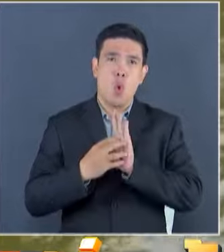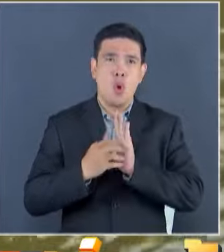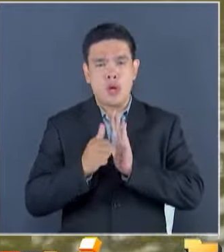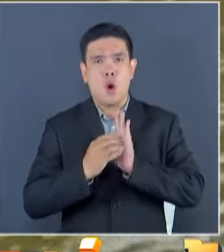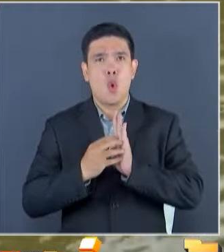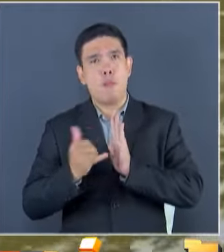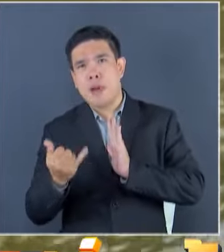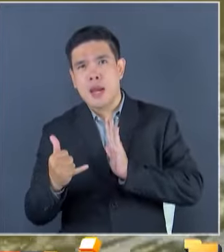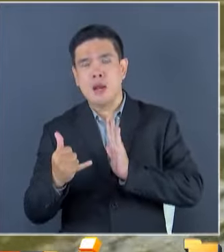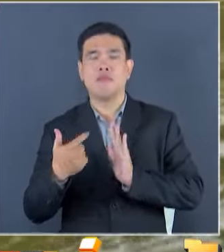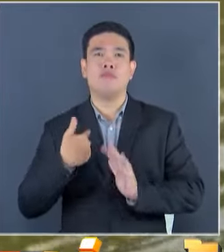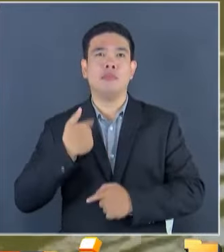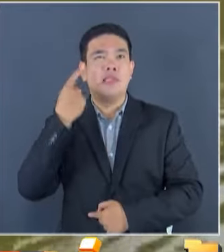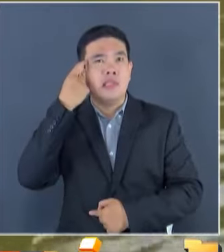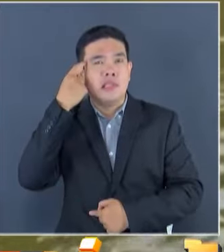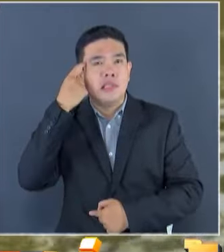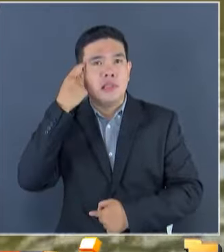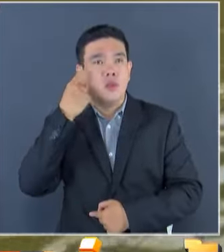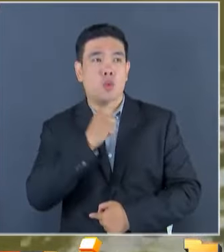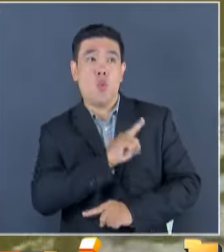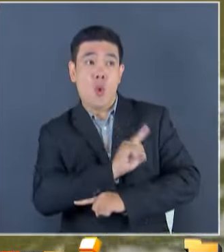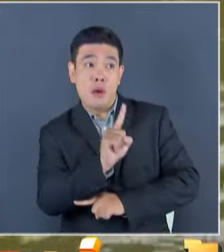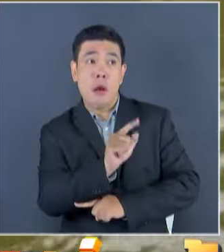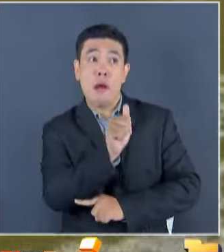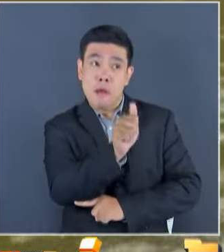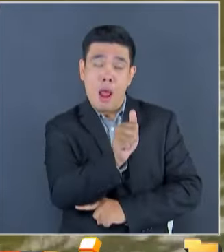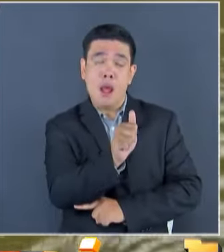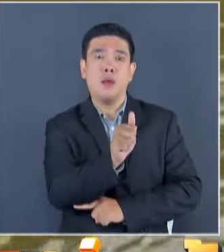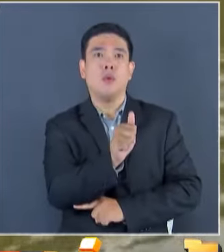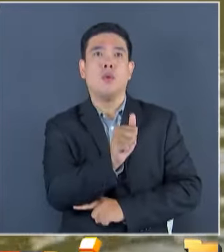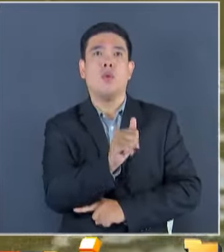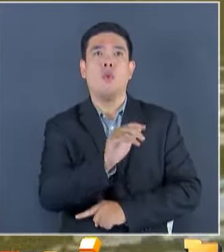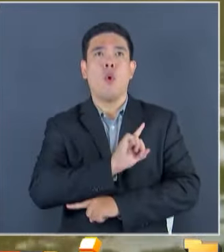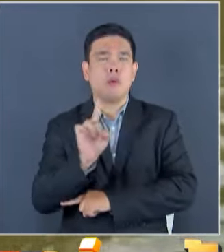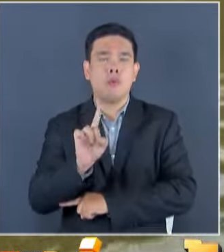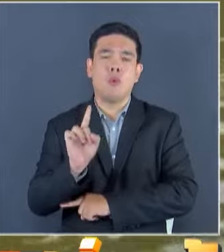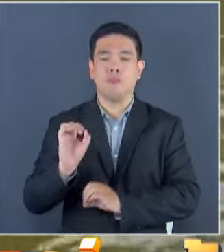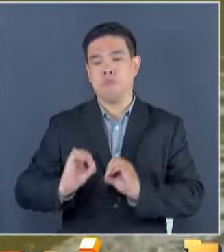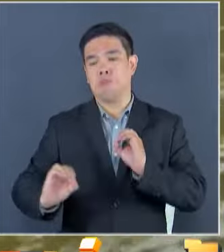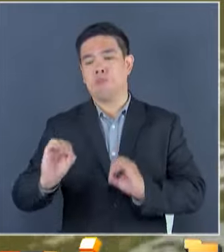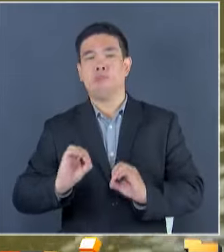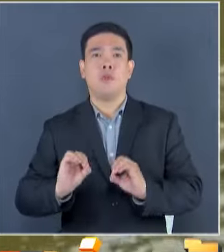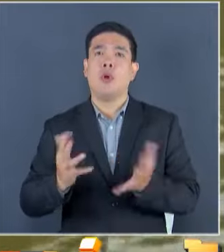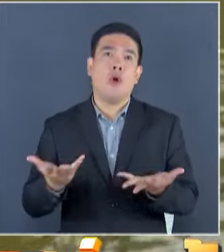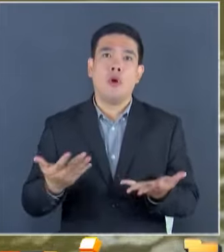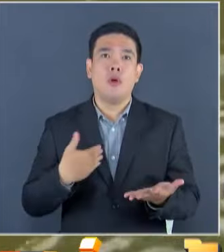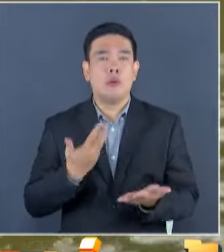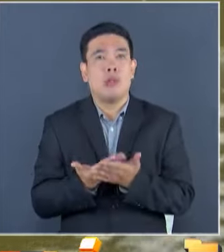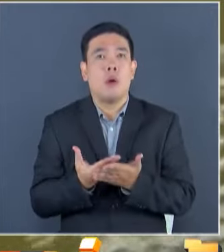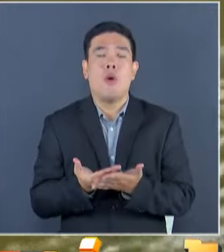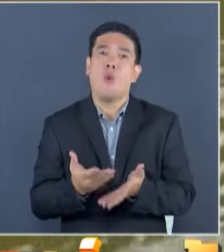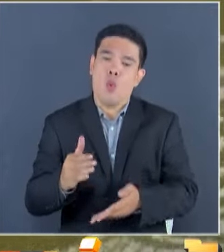ไม่ได้ทุกคนบางคนก็วันนึงได้หลายบางทีได้สักครึ่งกรัมบางคนก็ไม่ถึ